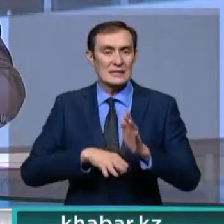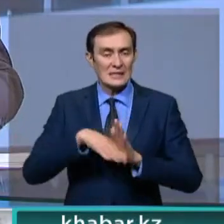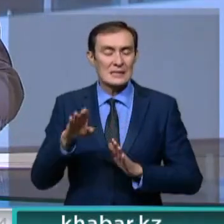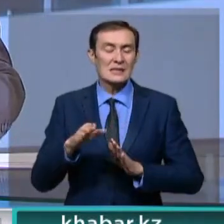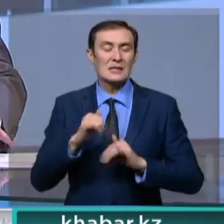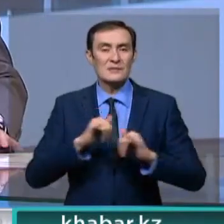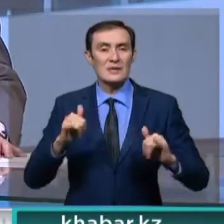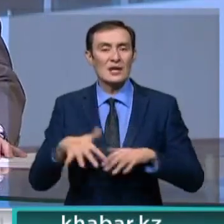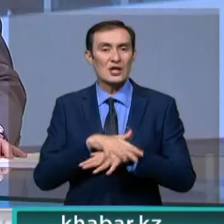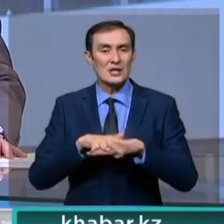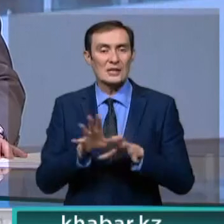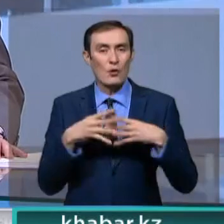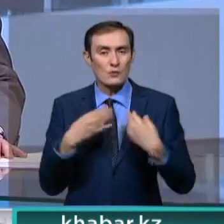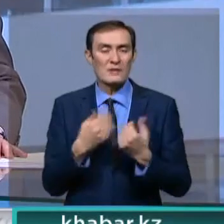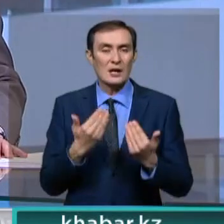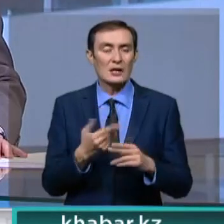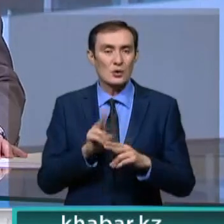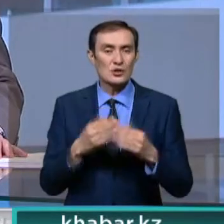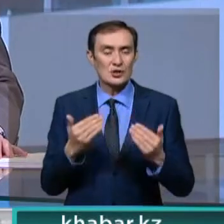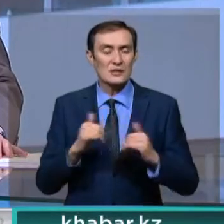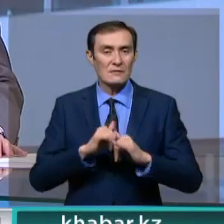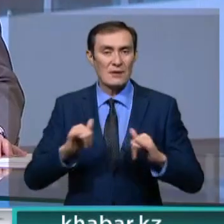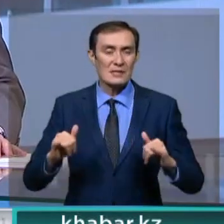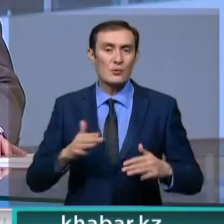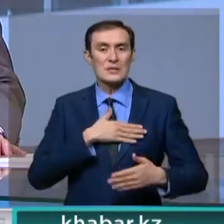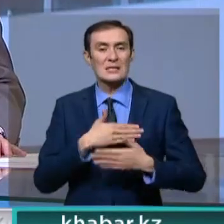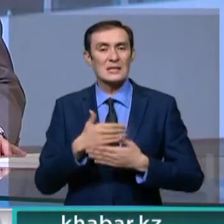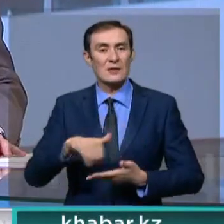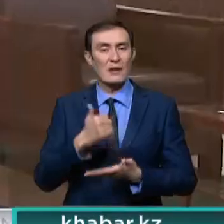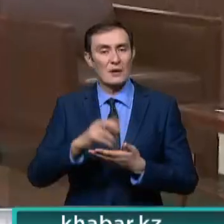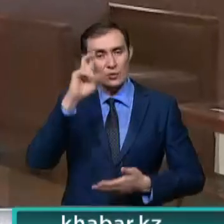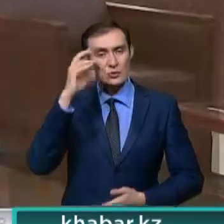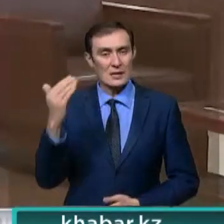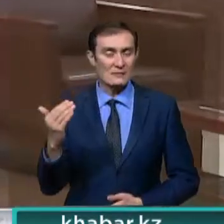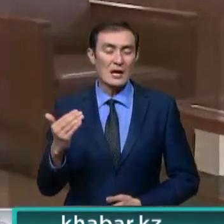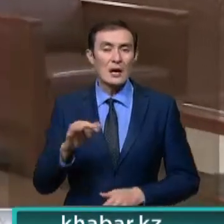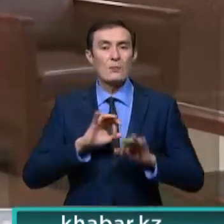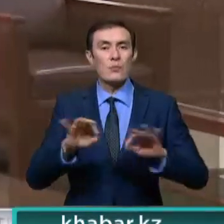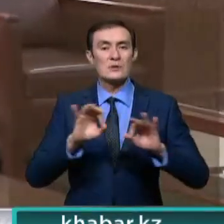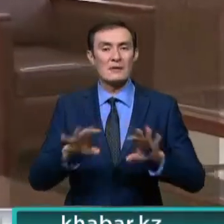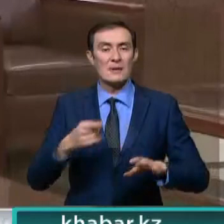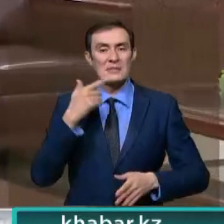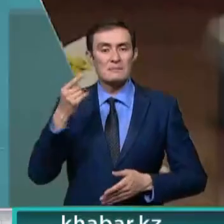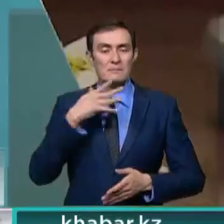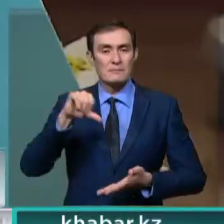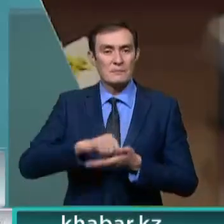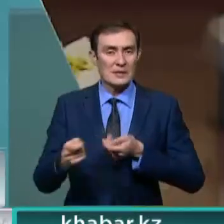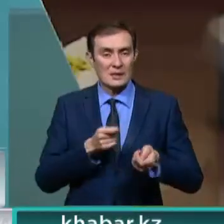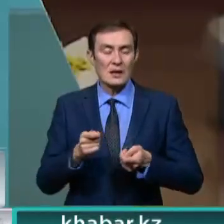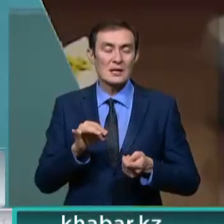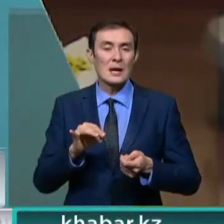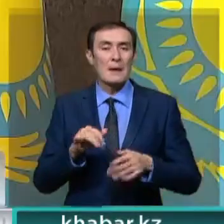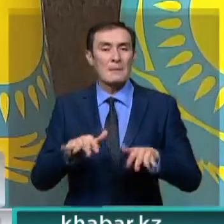развития гражданского общества, которое проходит сейчас в нашей стране по инициативе главы государства. По словам спикера, свой вклад в эту работу